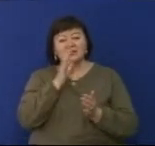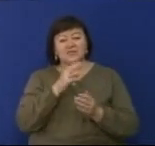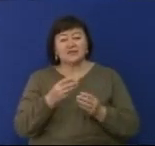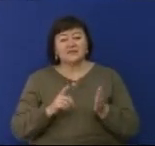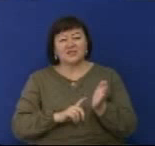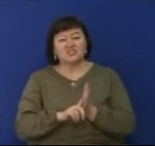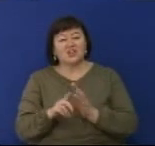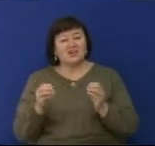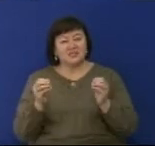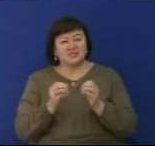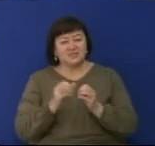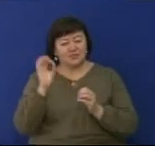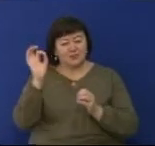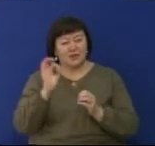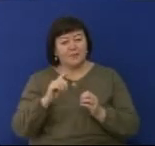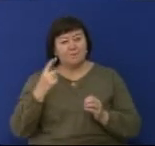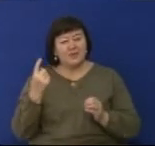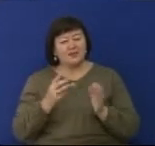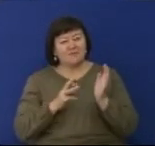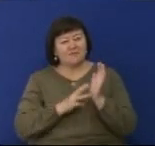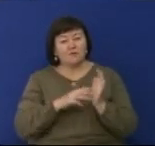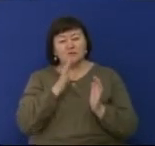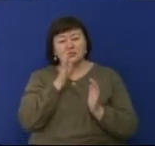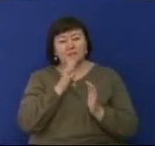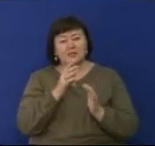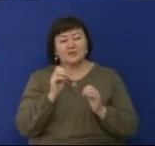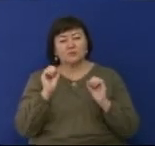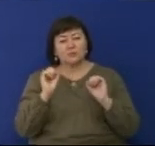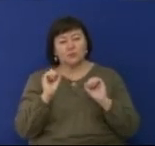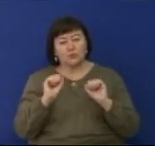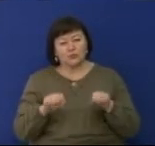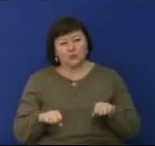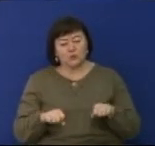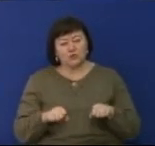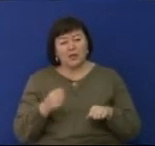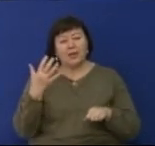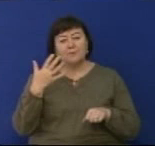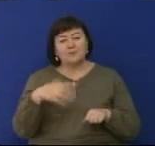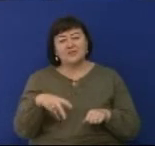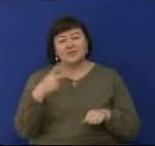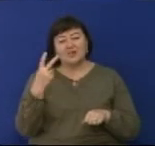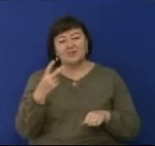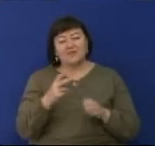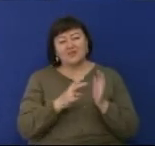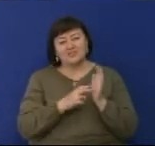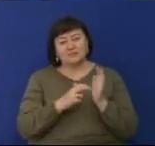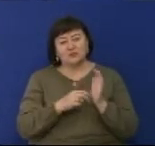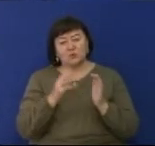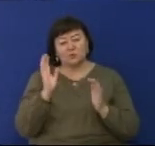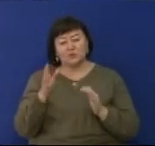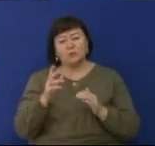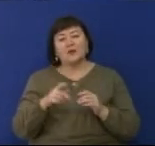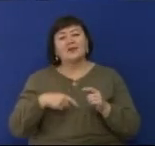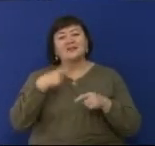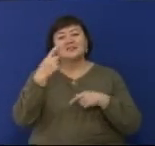процентов первые восемь лет крем будет погашать себя будет погашать 52 700 дальнейшем 11 лет будет